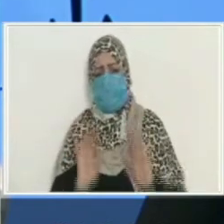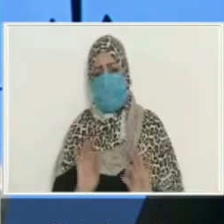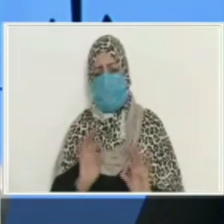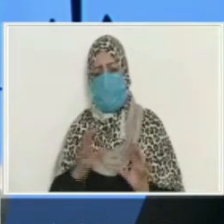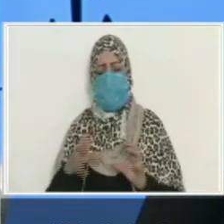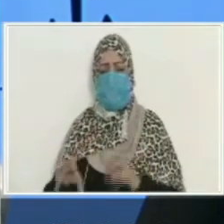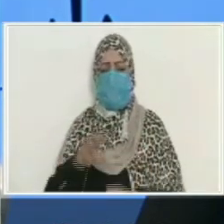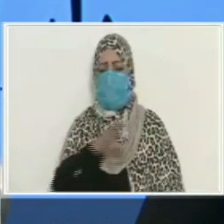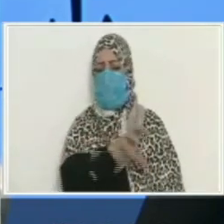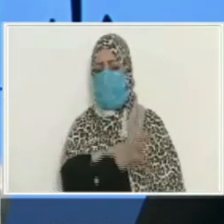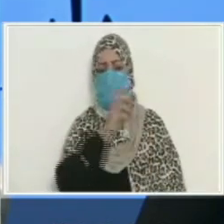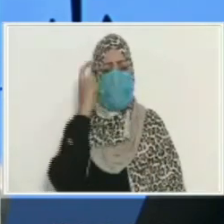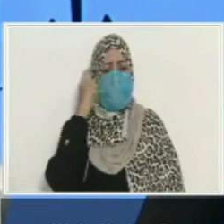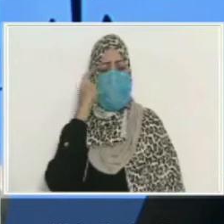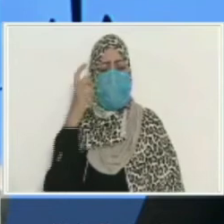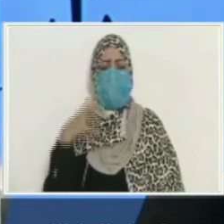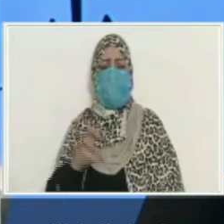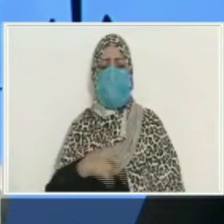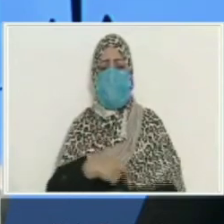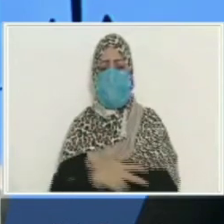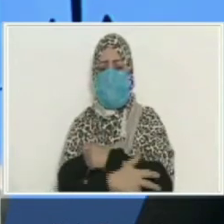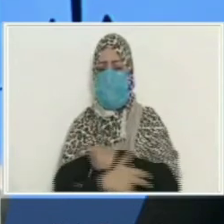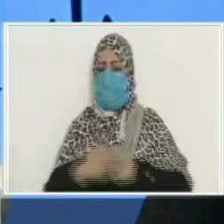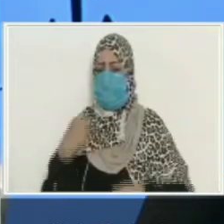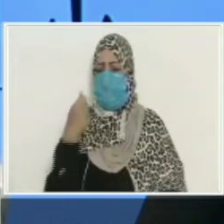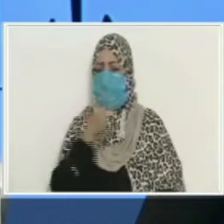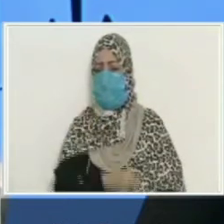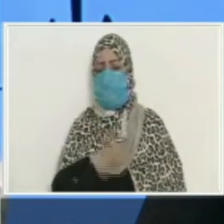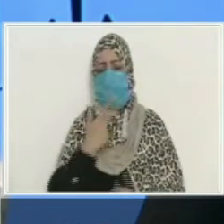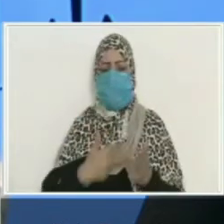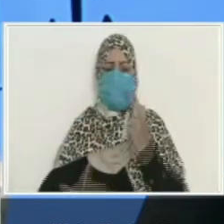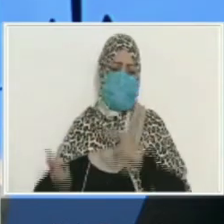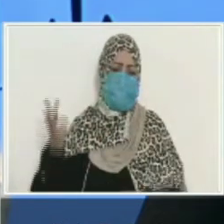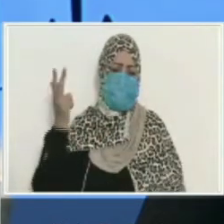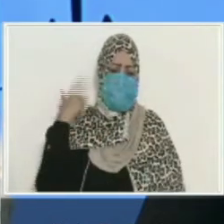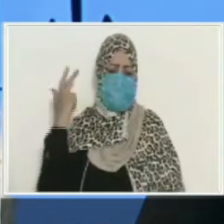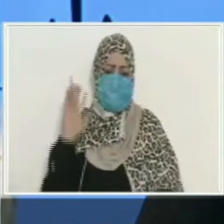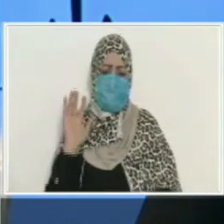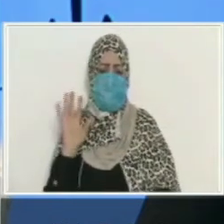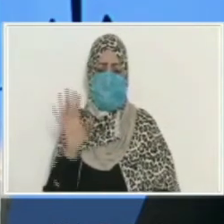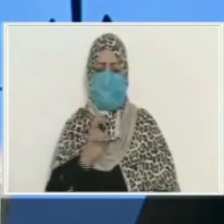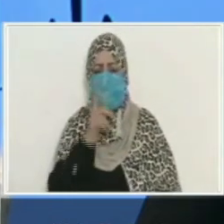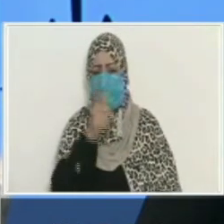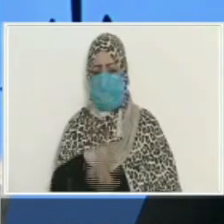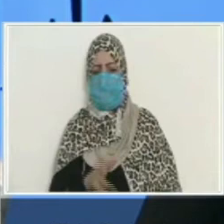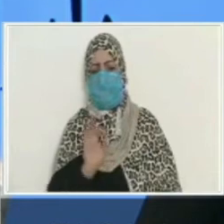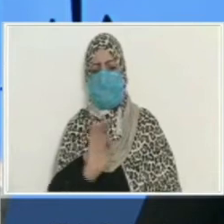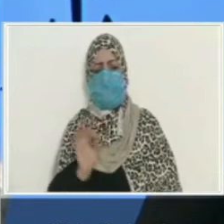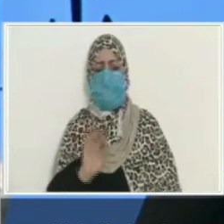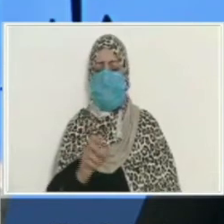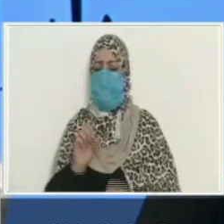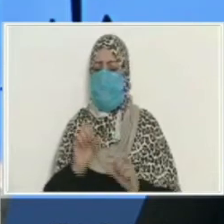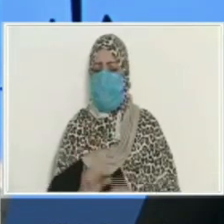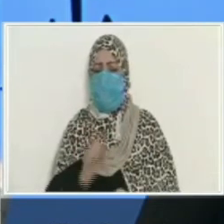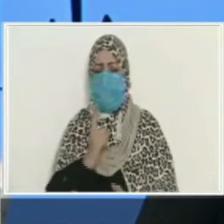القول بالبطلان فأنا فيما يستقبل، لكن لا فيما فات. فما فات من السنين هذا تزيه إن شاء الله